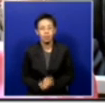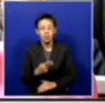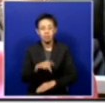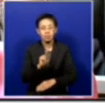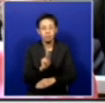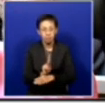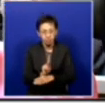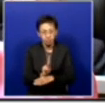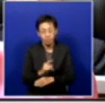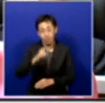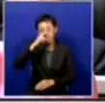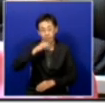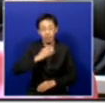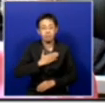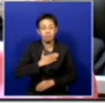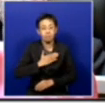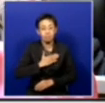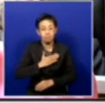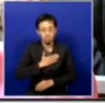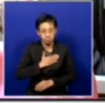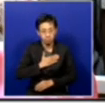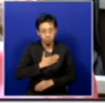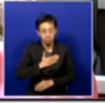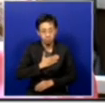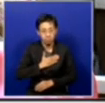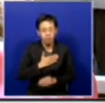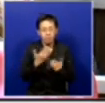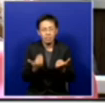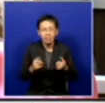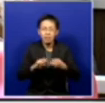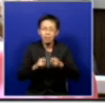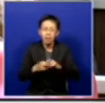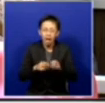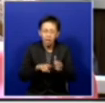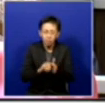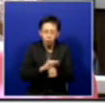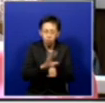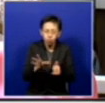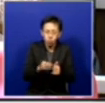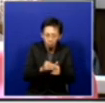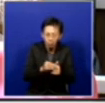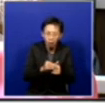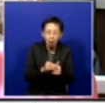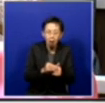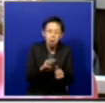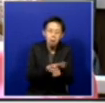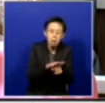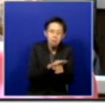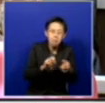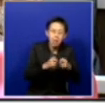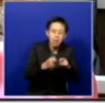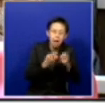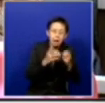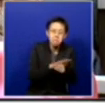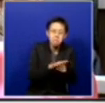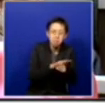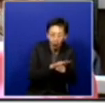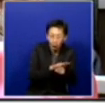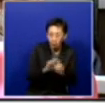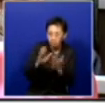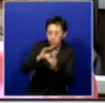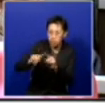ยนั้นแม้ว่าสถานการณ์จะไม่รุนแรงเมื่อเทียบกับหลายๆประเทศทั่วโลกแต่ผลกระทบ